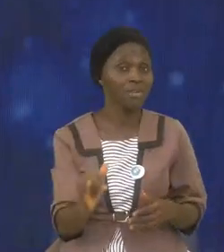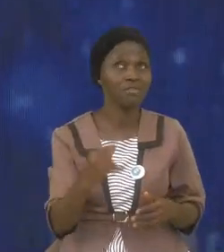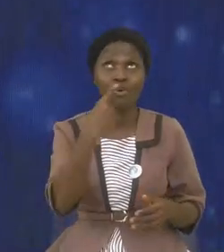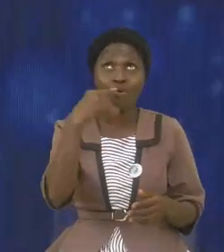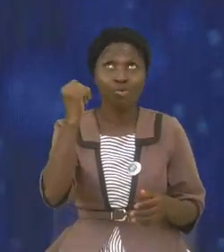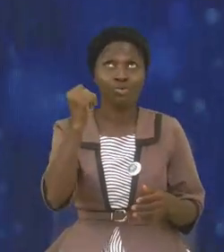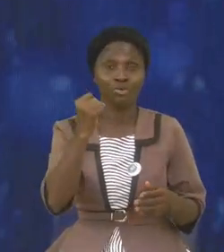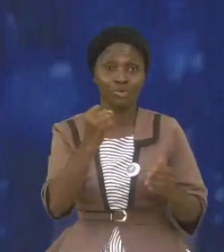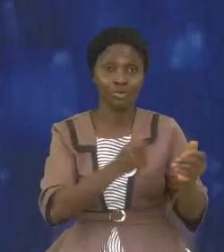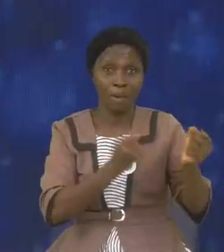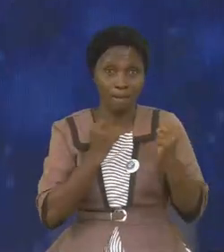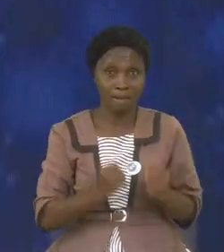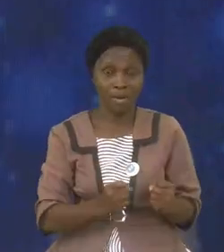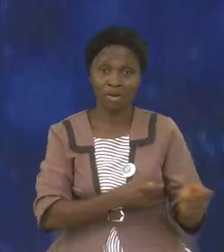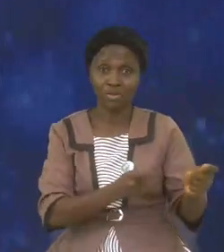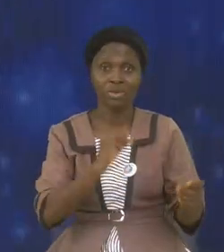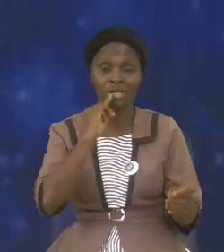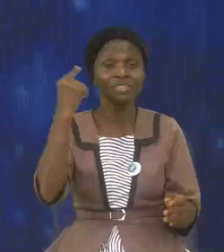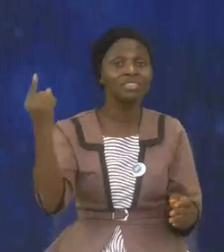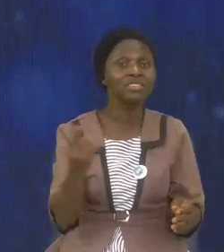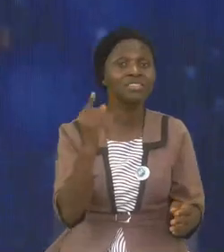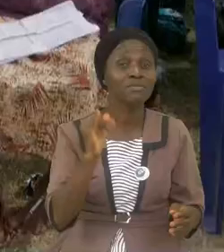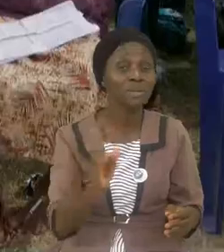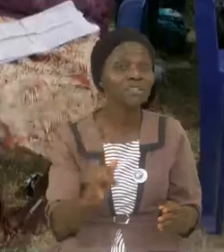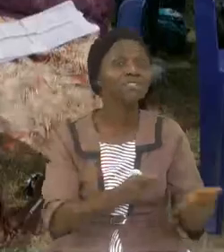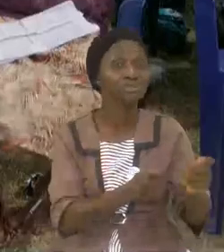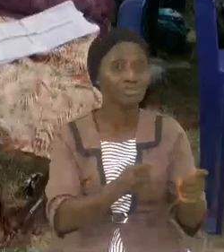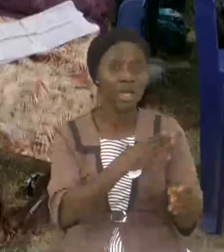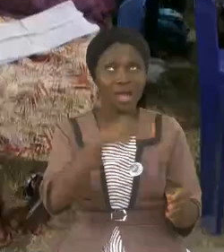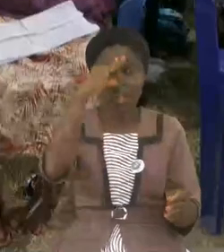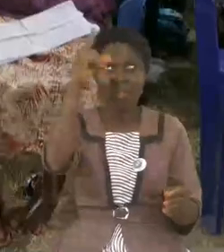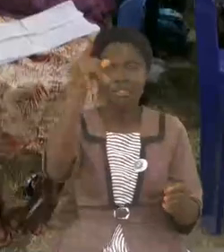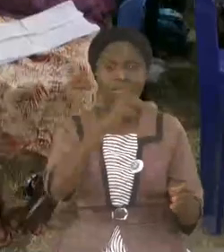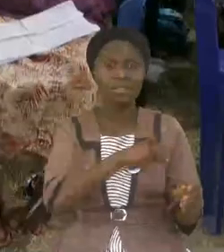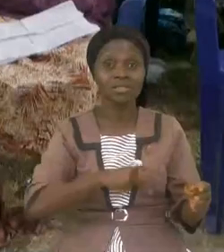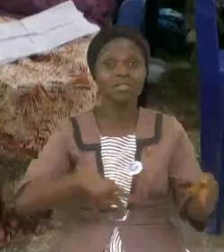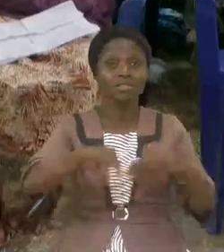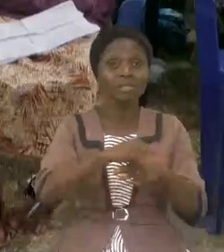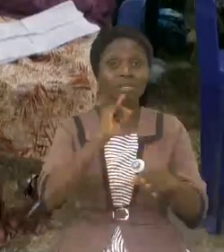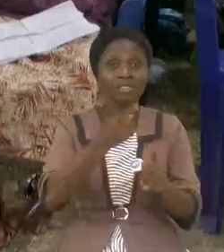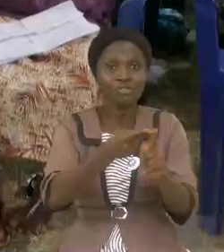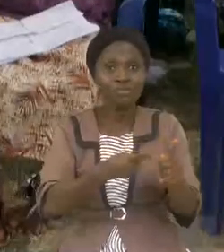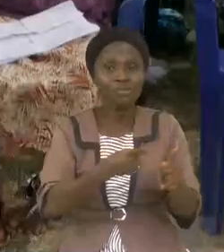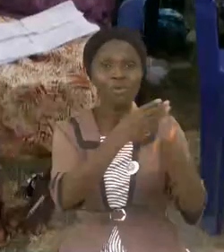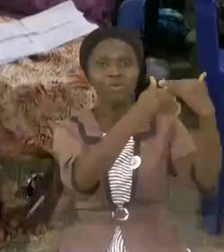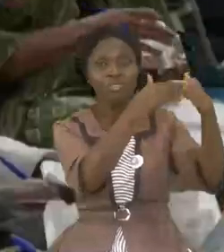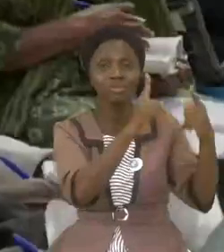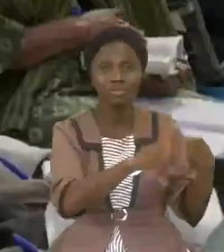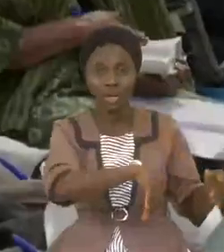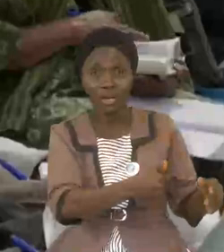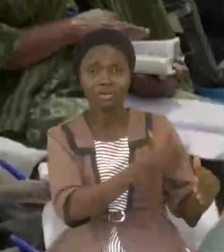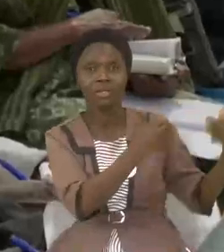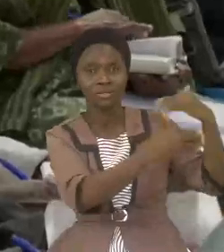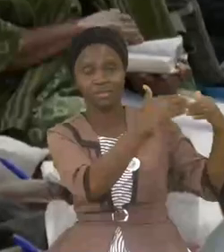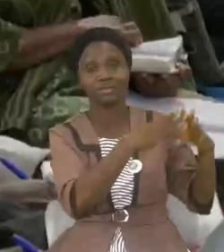glorifier celui qui vit éternellement, celui dont la domination est une domination éternelle et